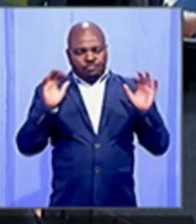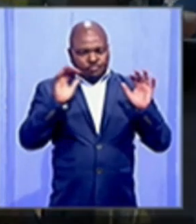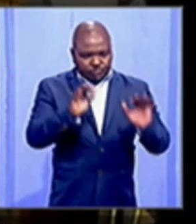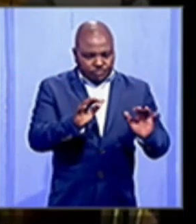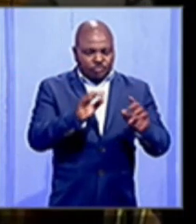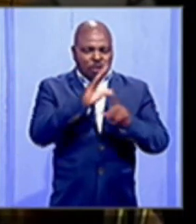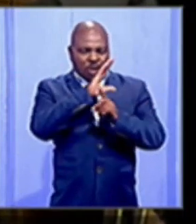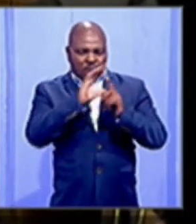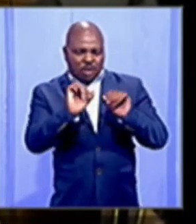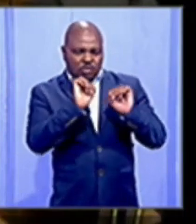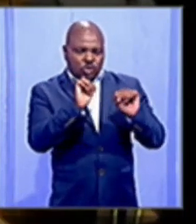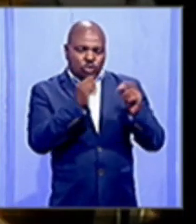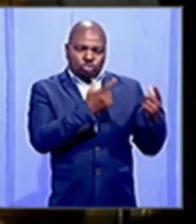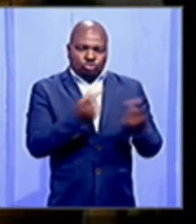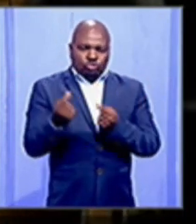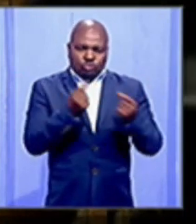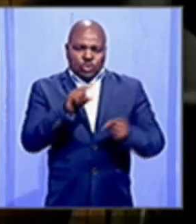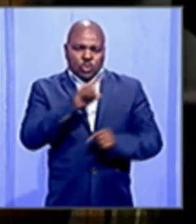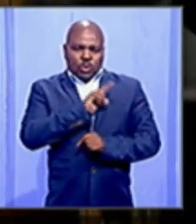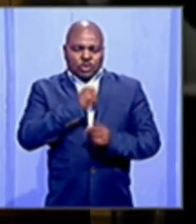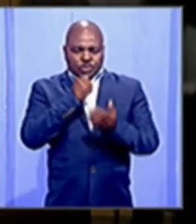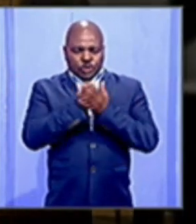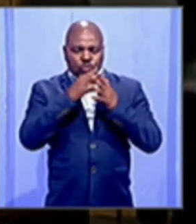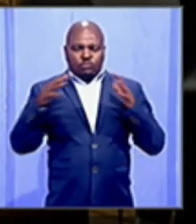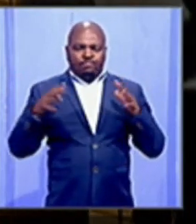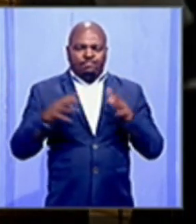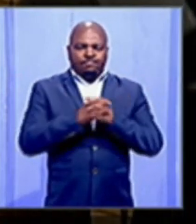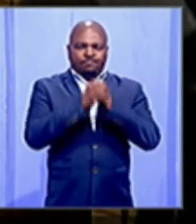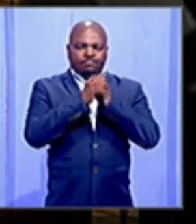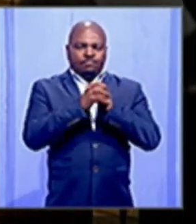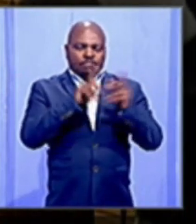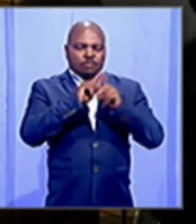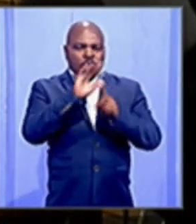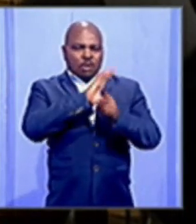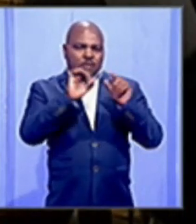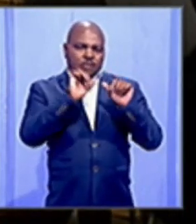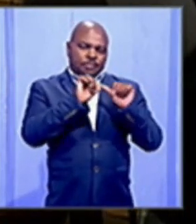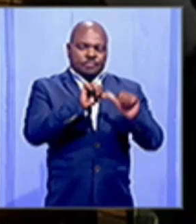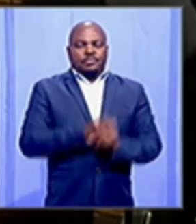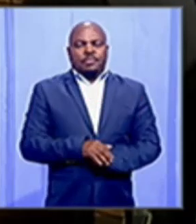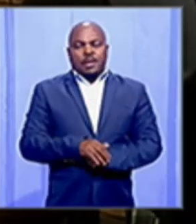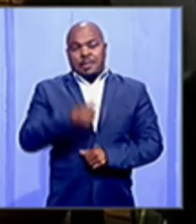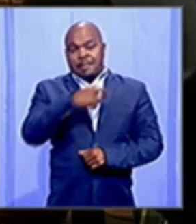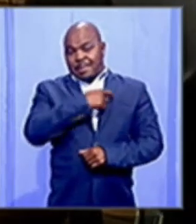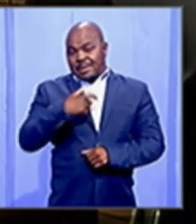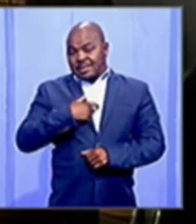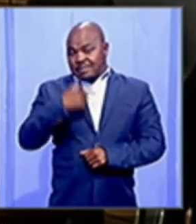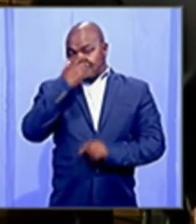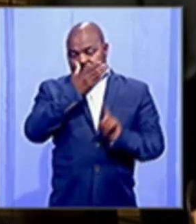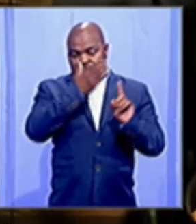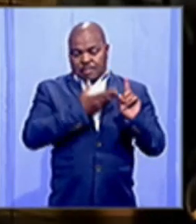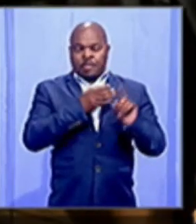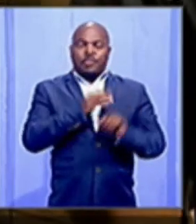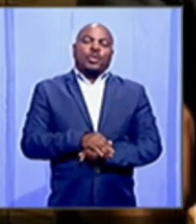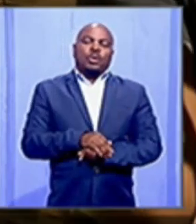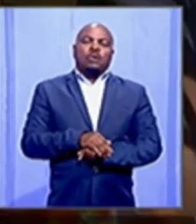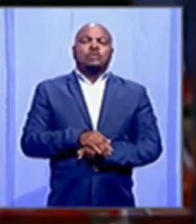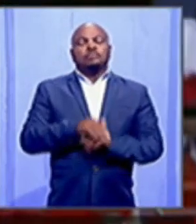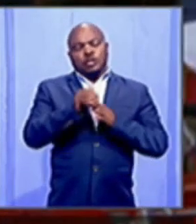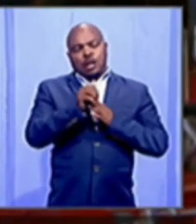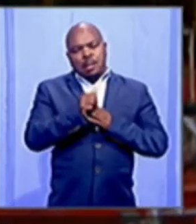diragatsa setso ka maikaelelo a go godisa kitlano le go somarela ngwaoboswa. Mopresidente Cyril Ramaphosa o na